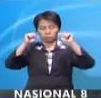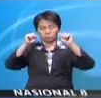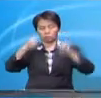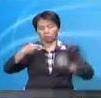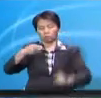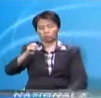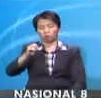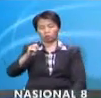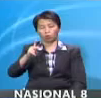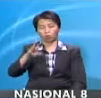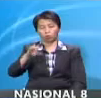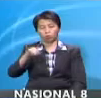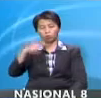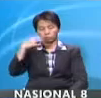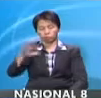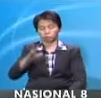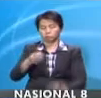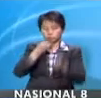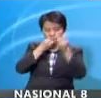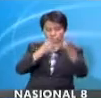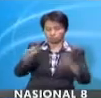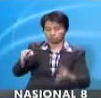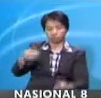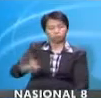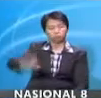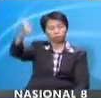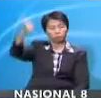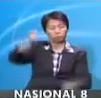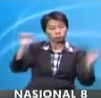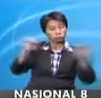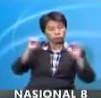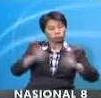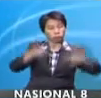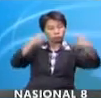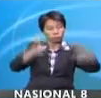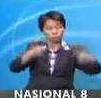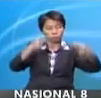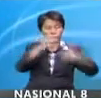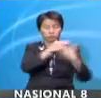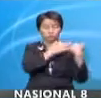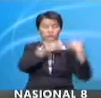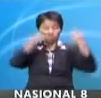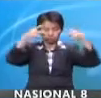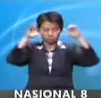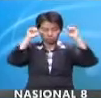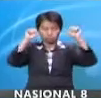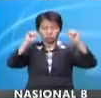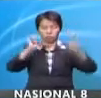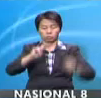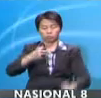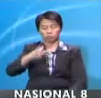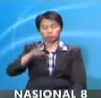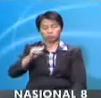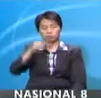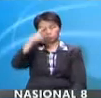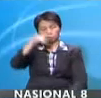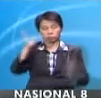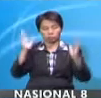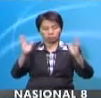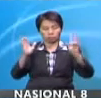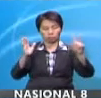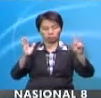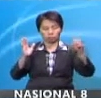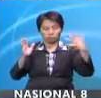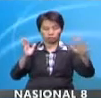Seri Subahan Kamal telah pun diumum menang tanpa bertanding jawatan Presiden Konfederasi Hoki Malaysia KHM bagi tempoh